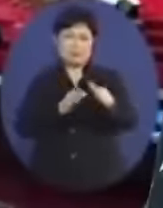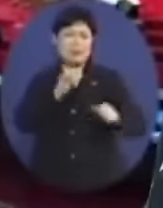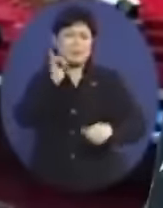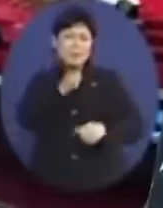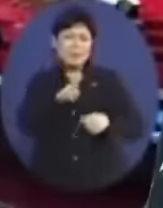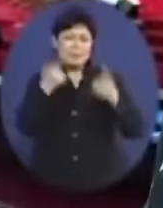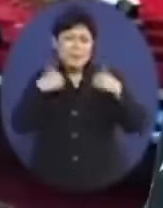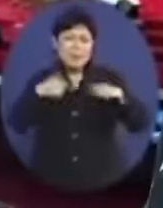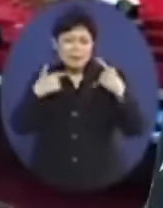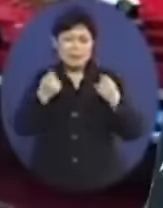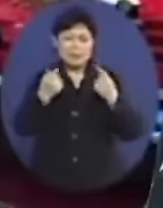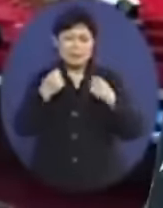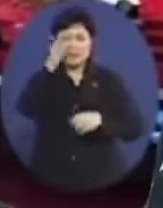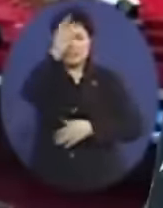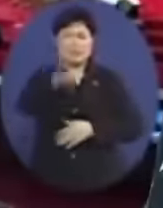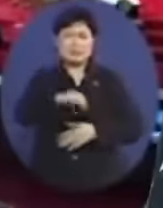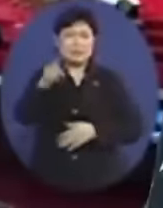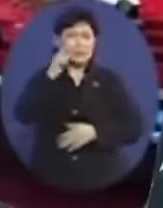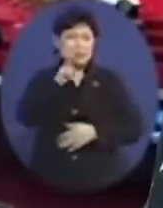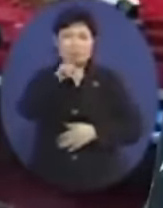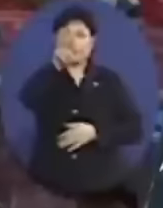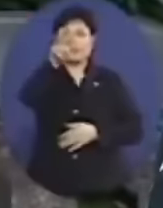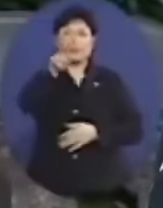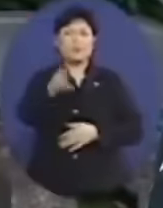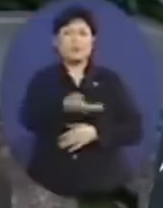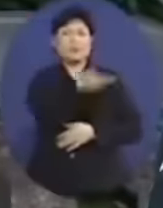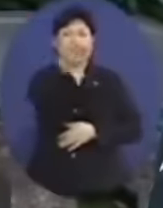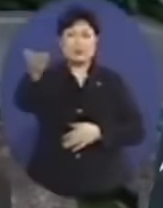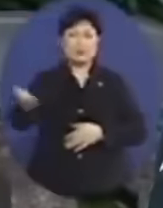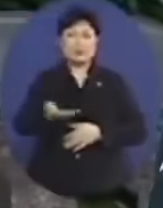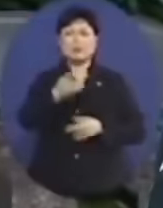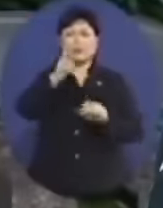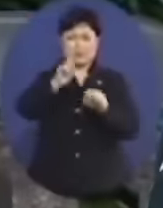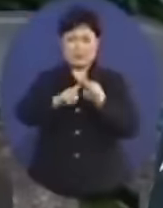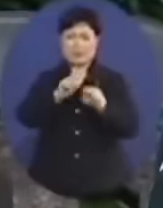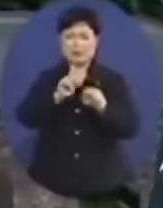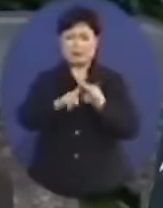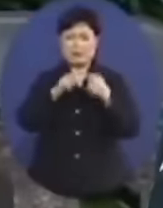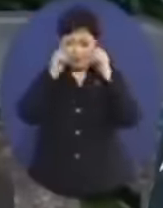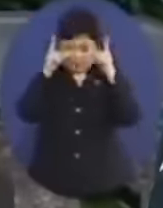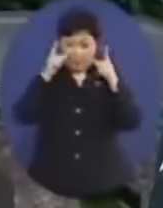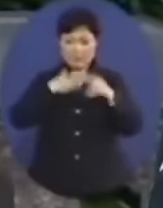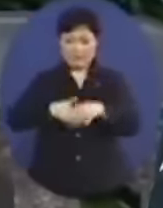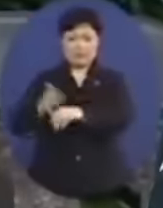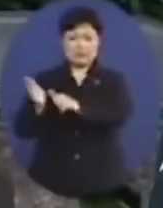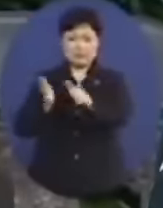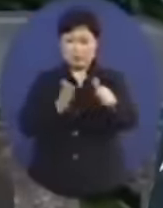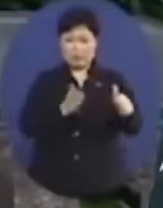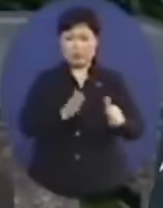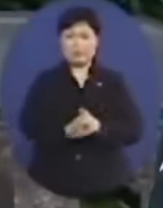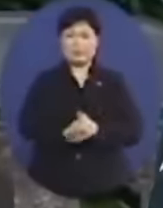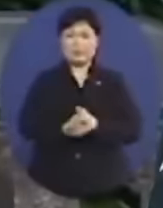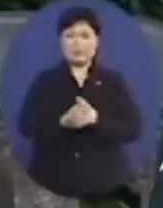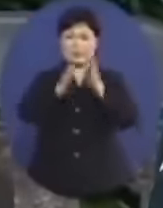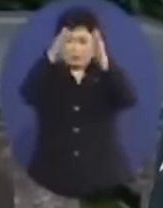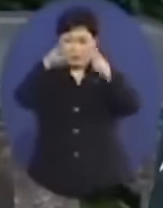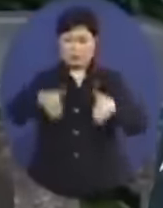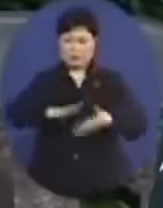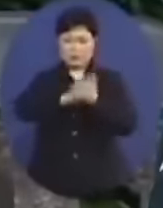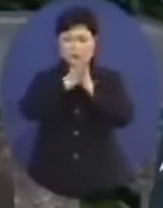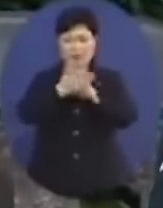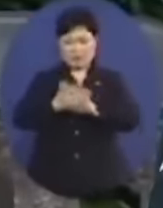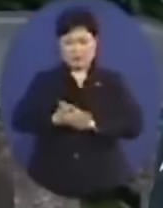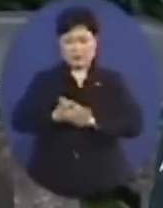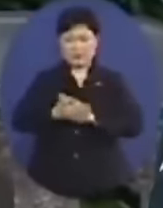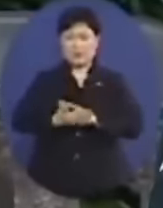십자가를 바라보고 여러분이 그것을 깨닫고 그로 말미암아 변화된 여러분을